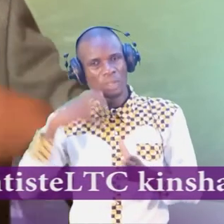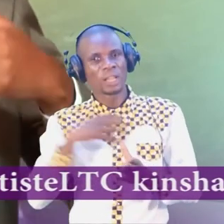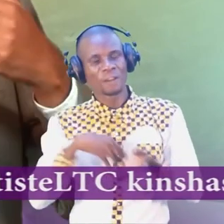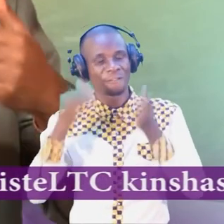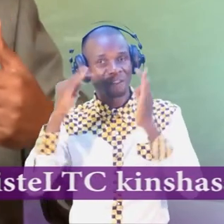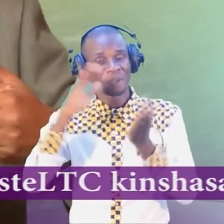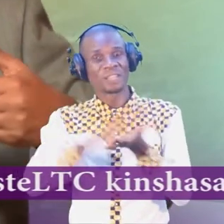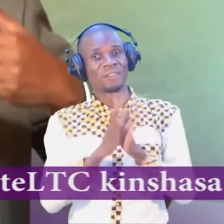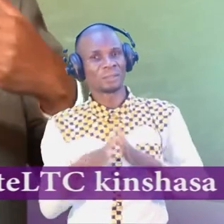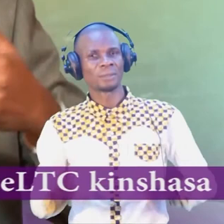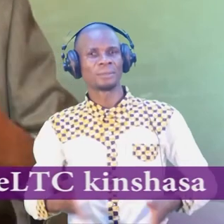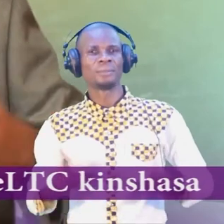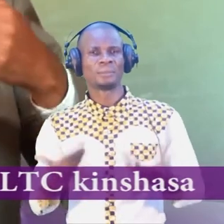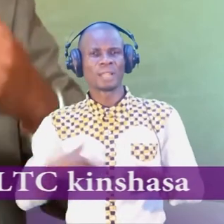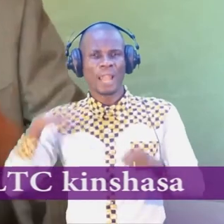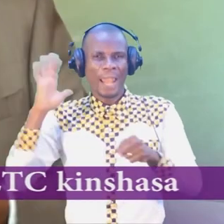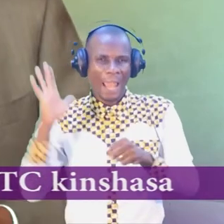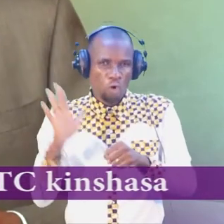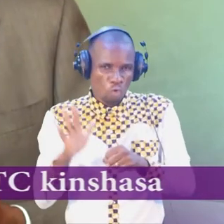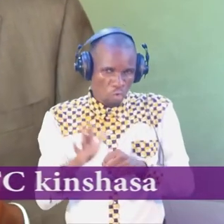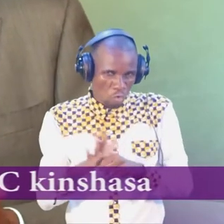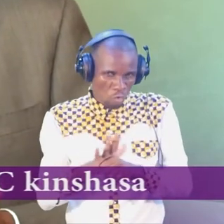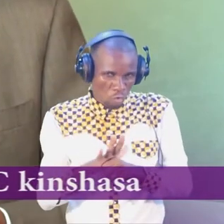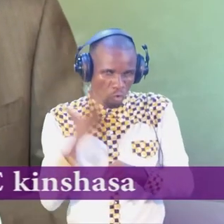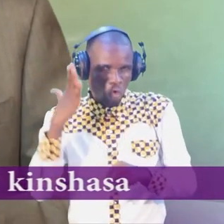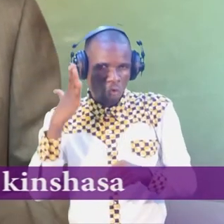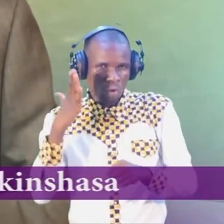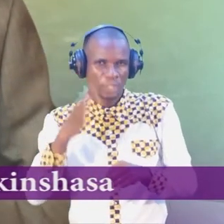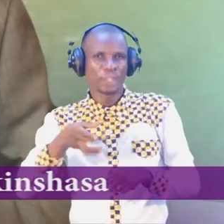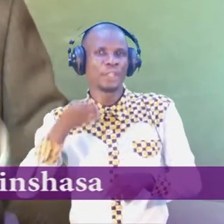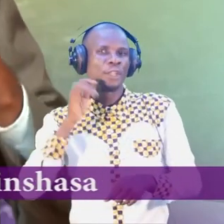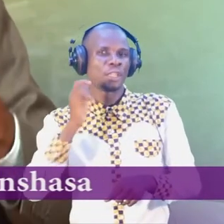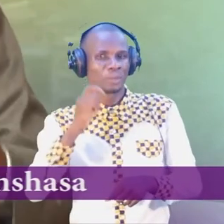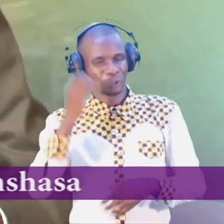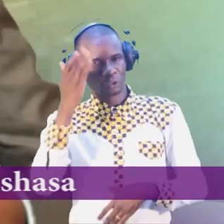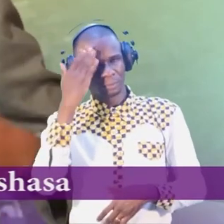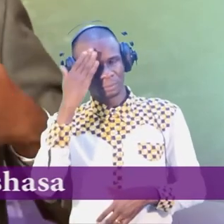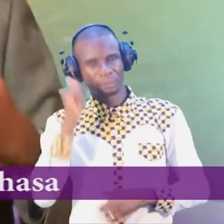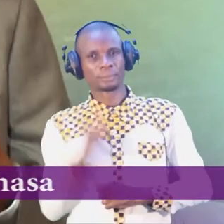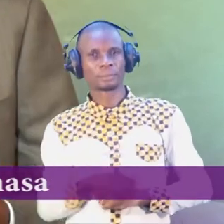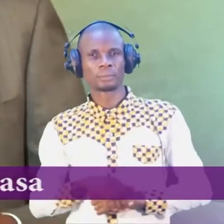Na huyu mwanaume wa pili alifanya chochote awezavyo ili amfurahishe yule mwanamke,